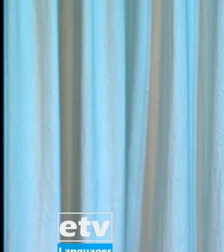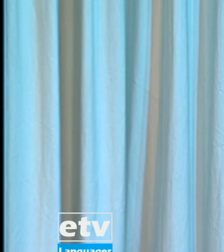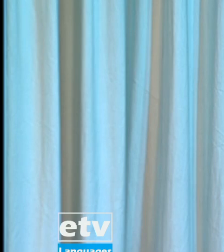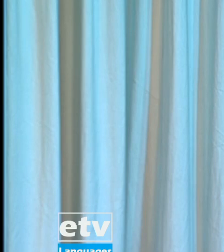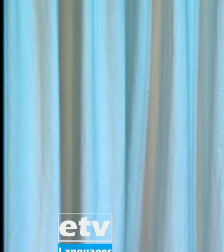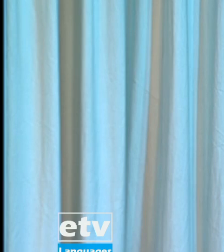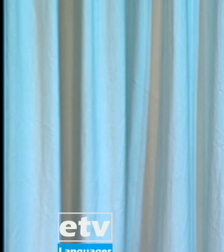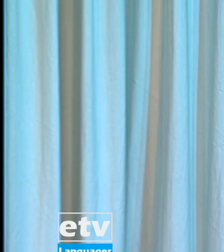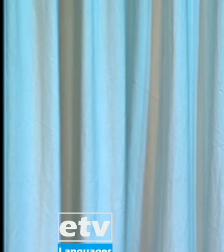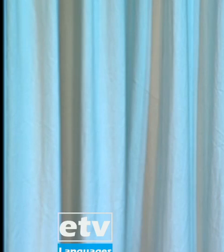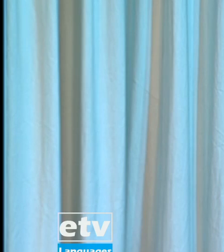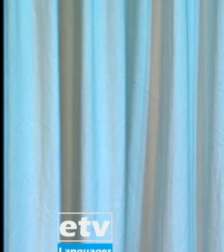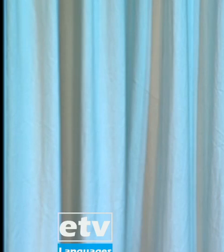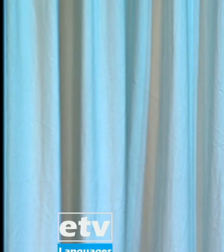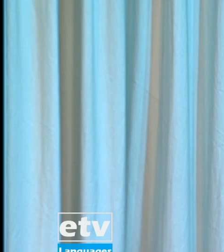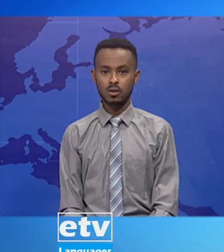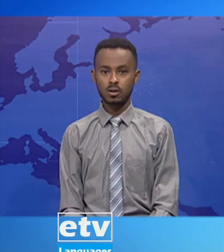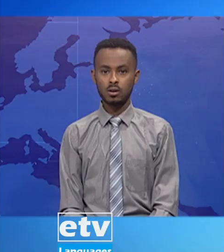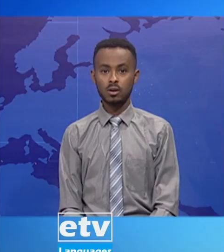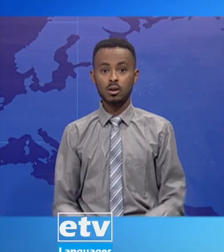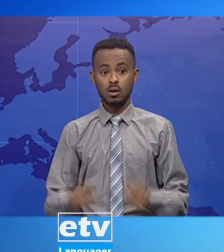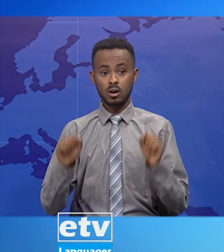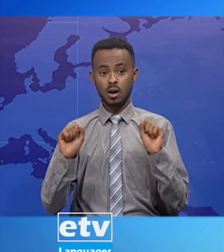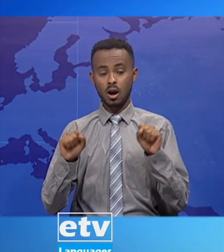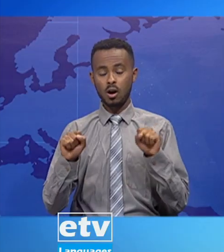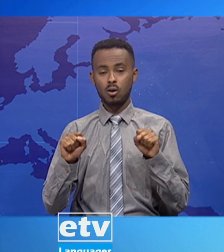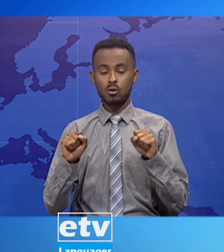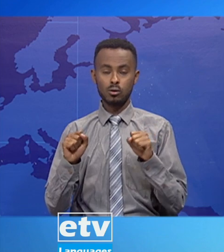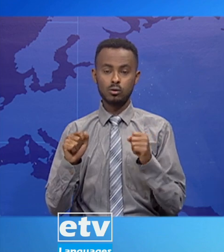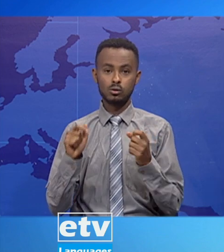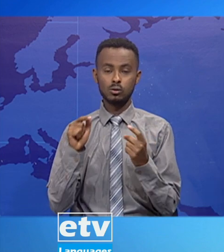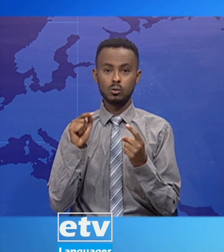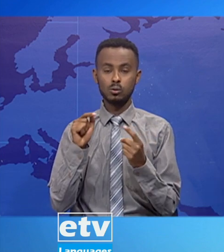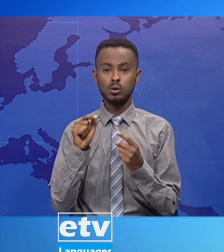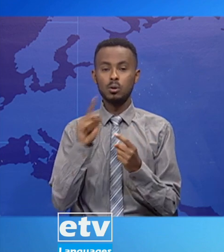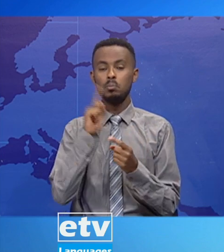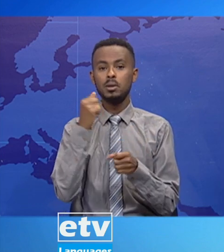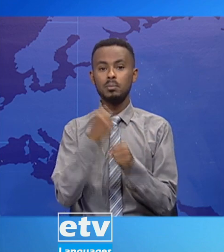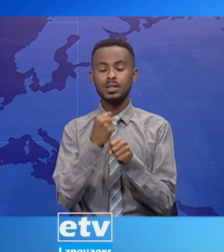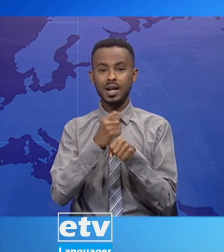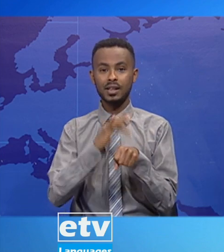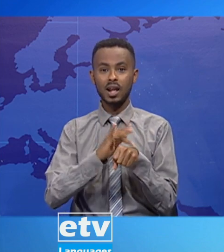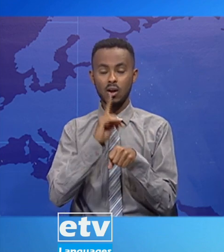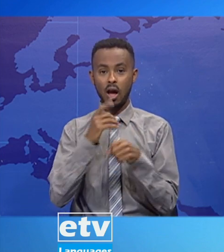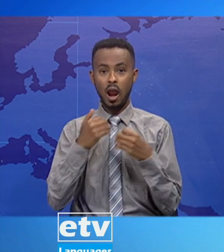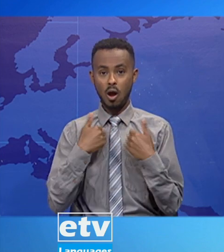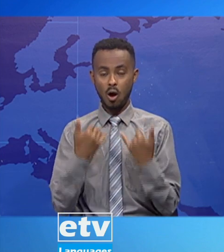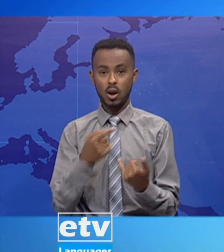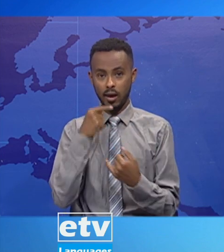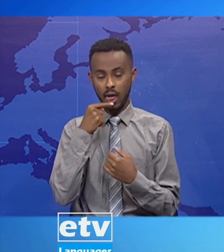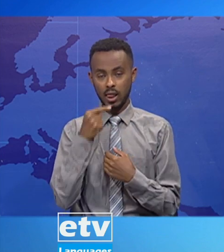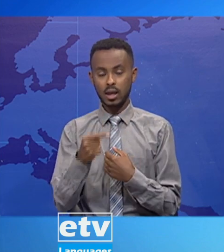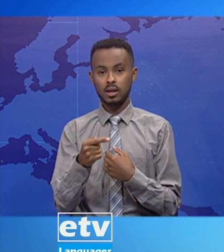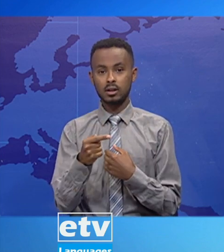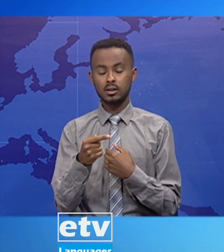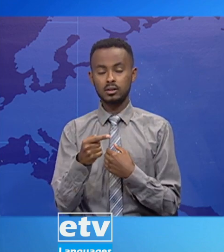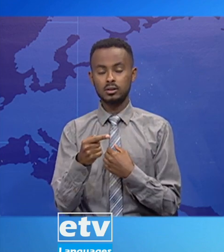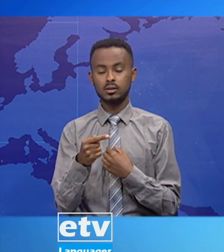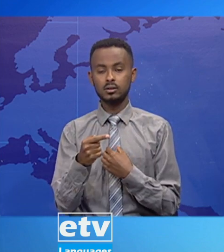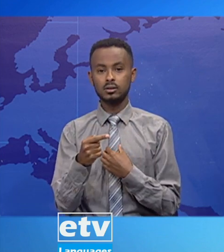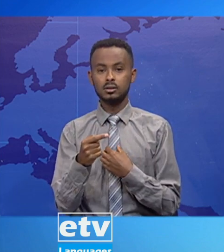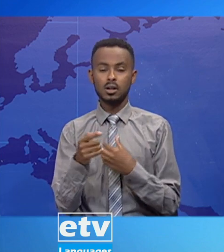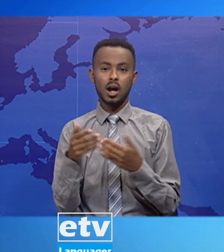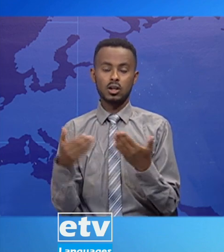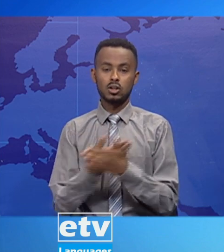ምን ያሰብከው ነገር አለን? እንግዲህ ወደ ምን መስራት ላይ ነው ያለው አሁን ላልከኝ